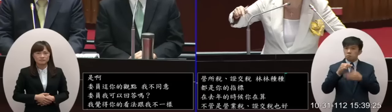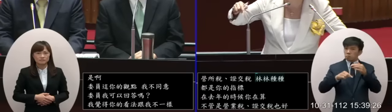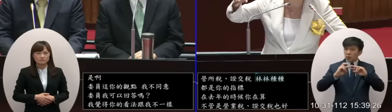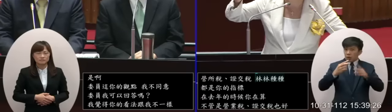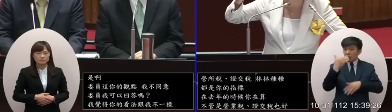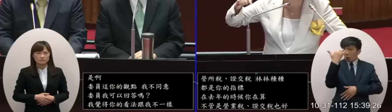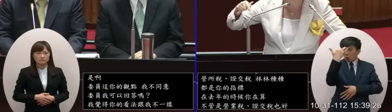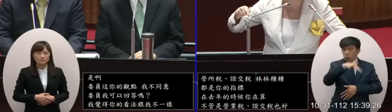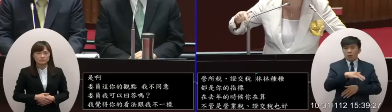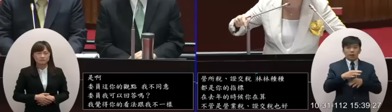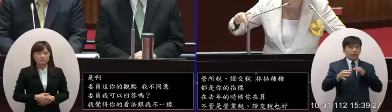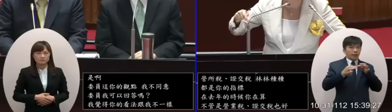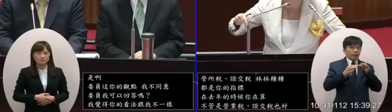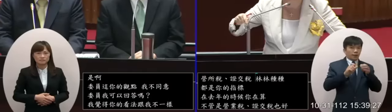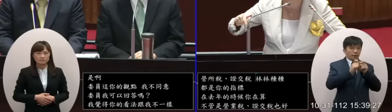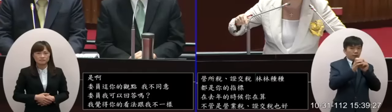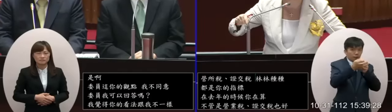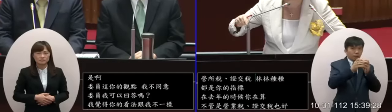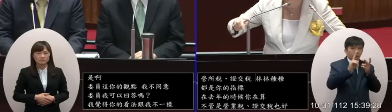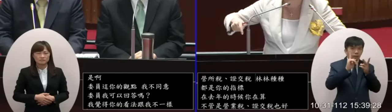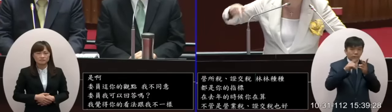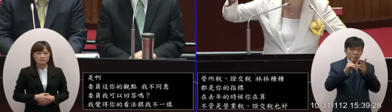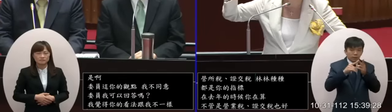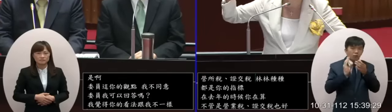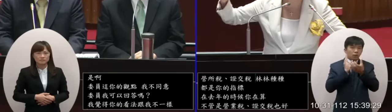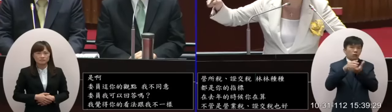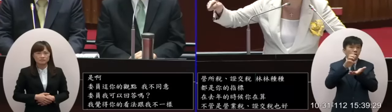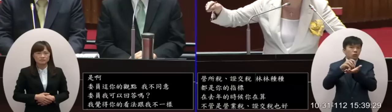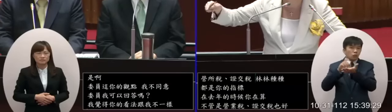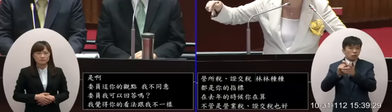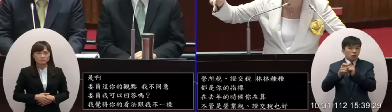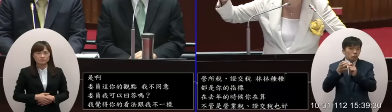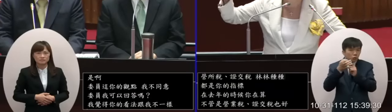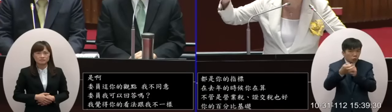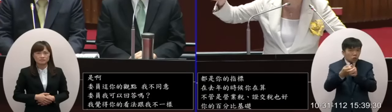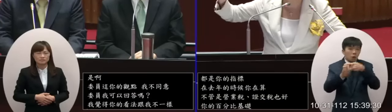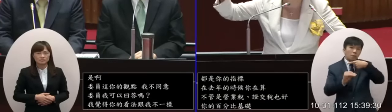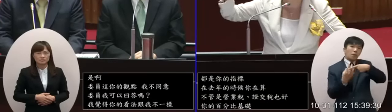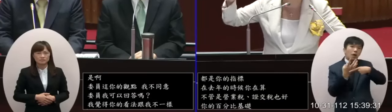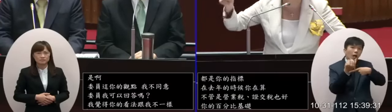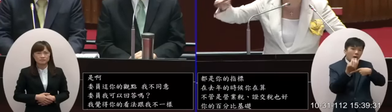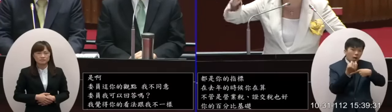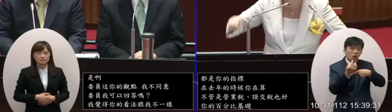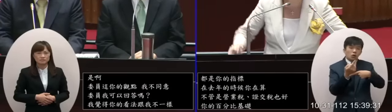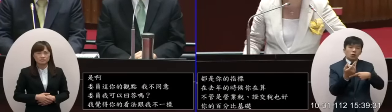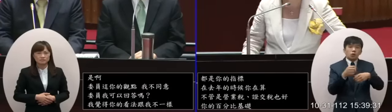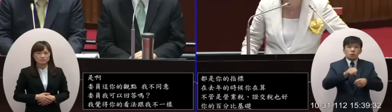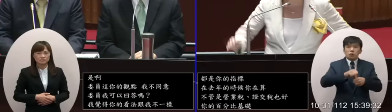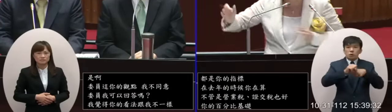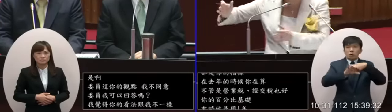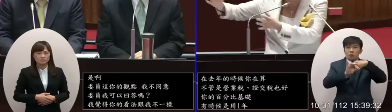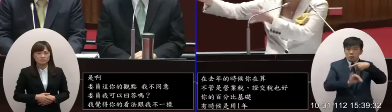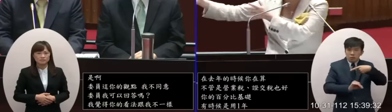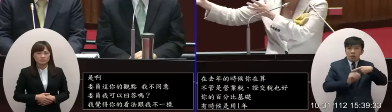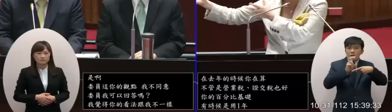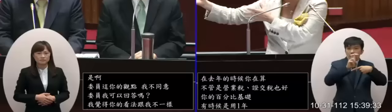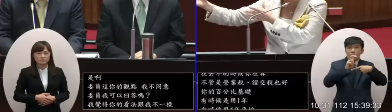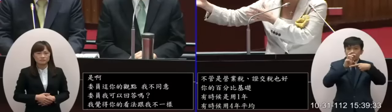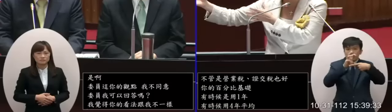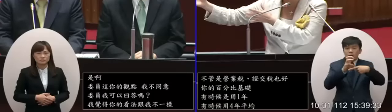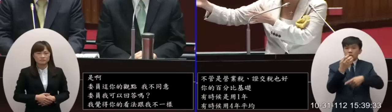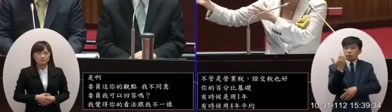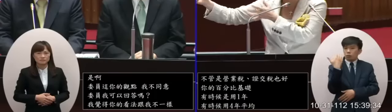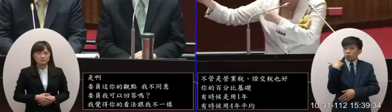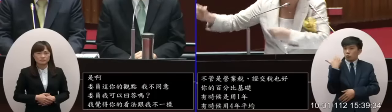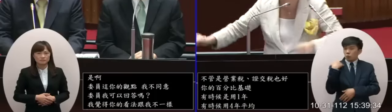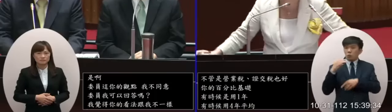所税跟证交税的比例呢，你把它提高到20几%、30几%，相较于你原